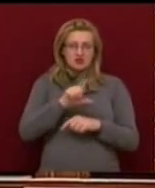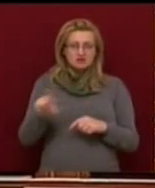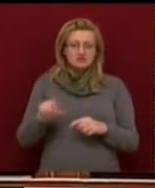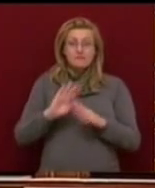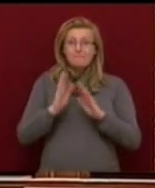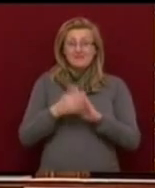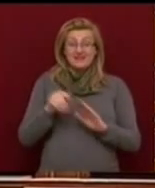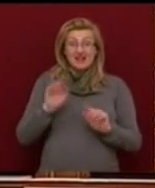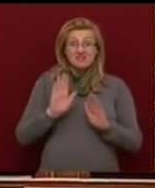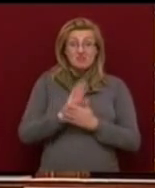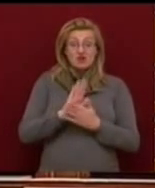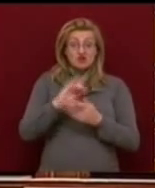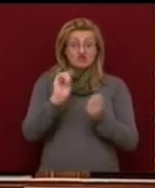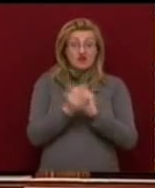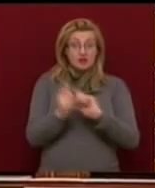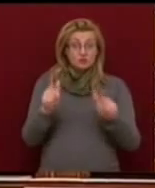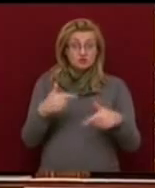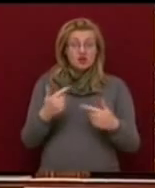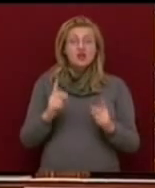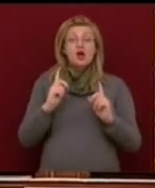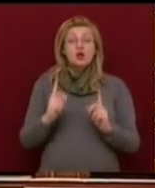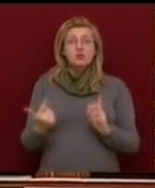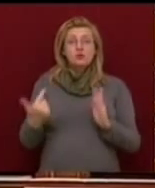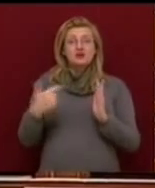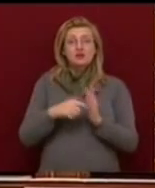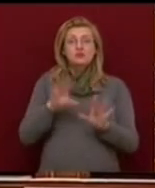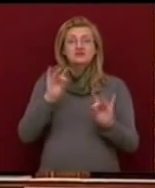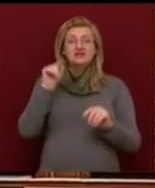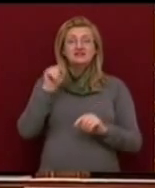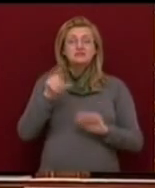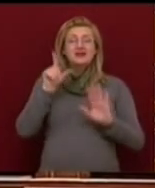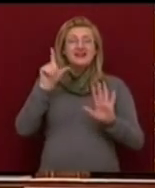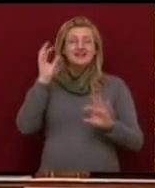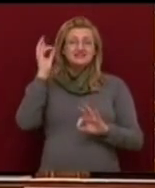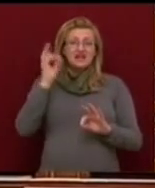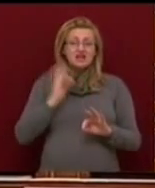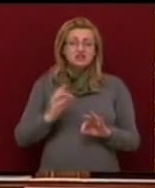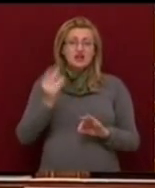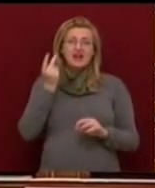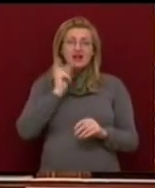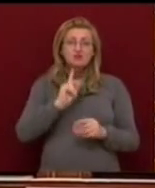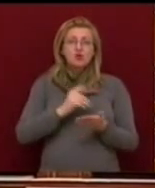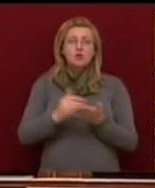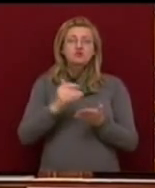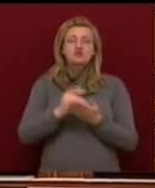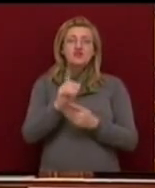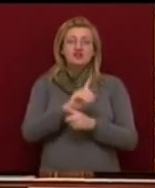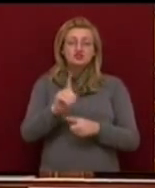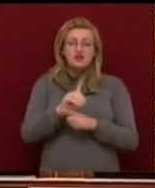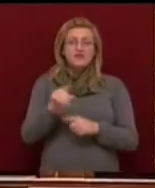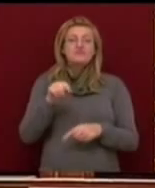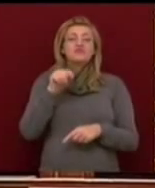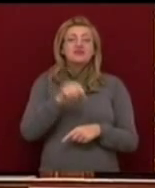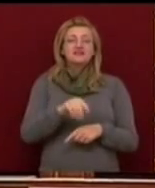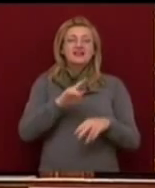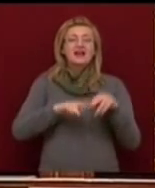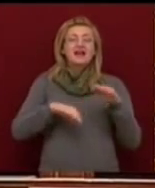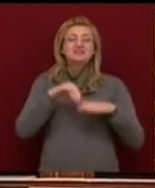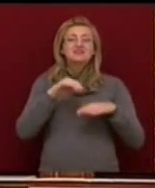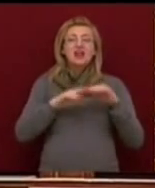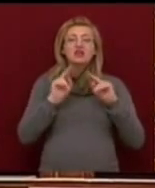maradt változatlanul, 2010-ben 7% lett volna a magyar költségvetés hiánya. Ennek kezelésére ráadásul